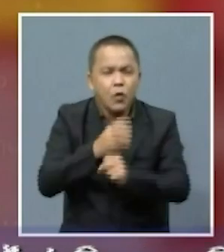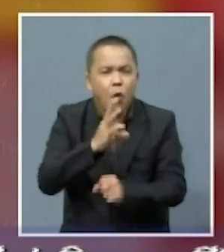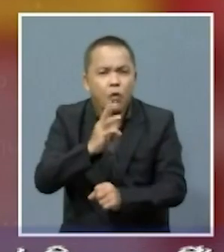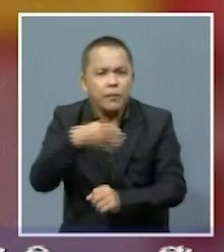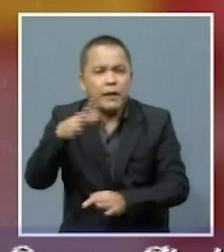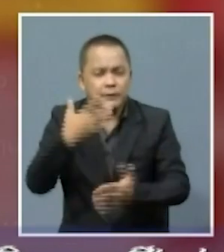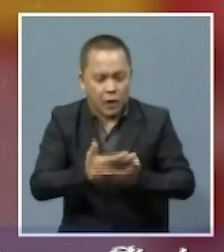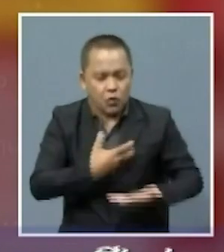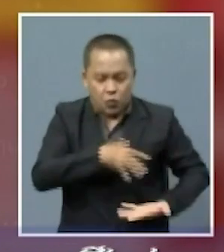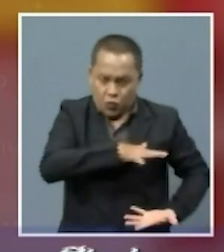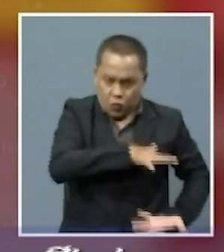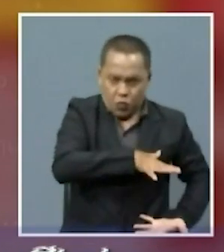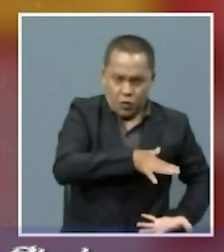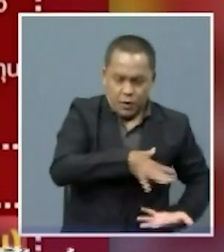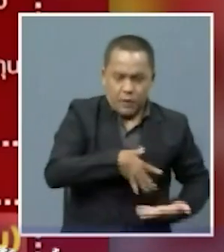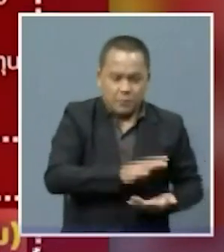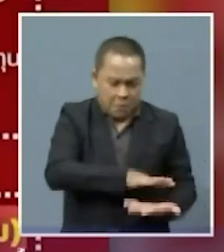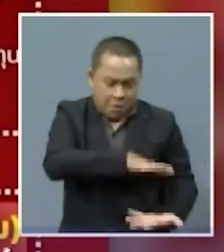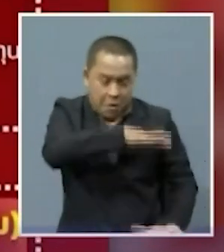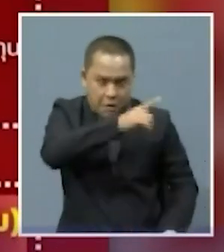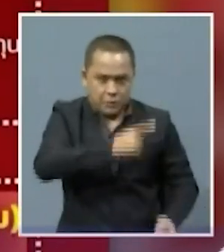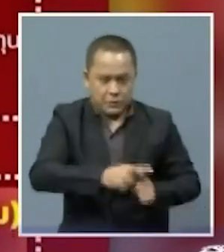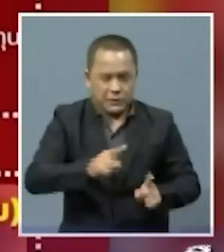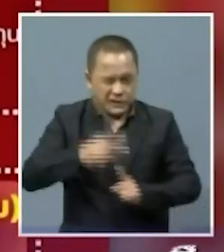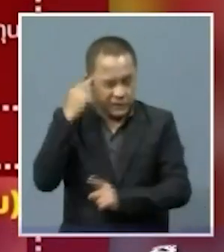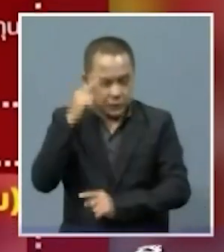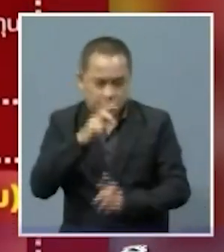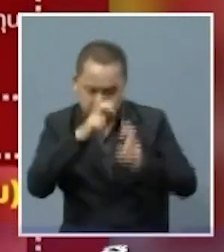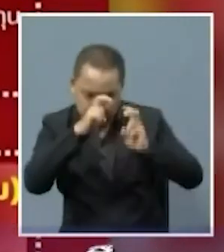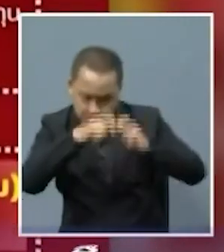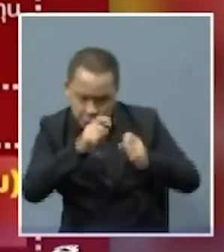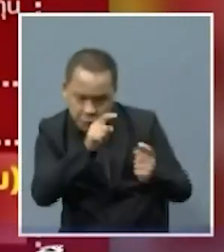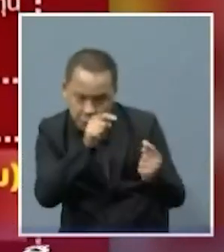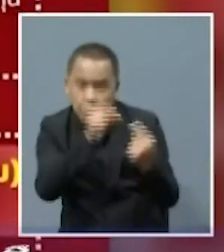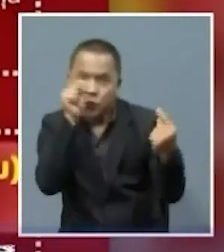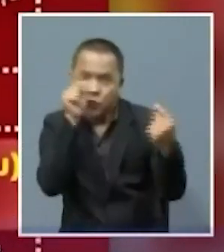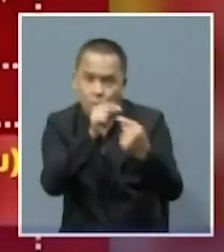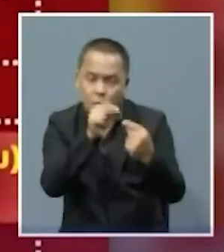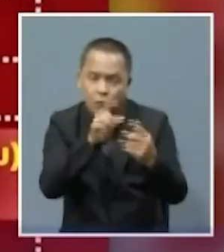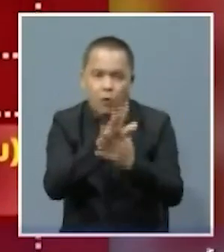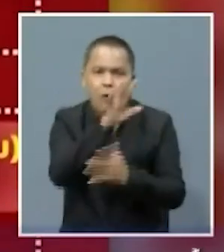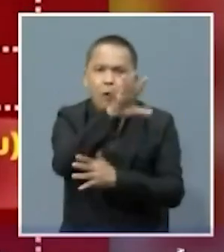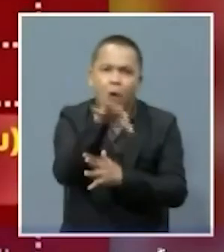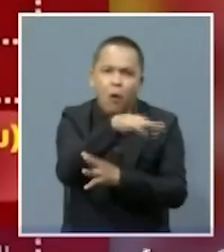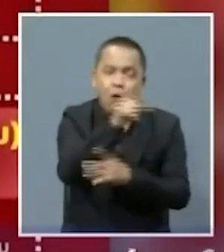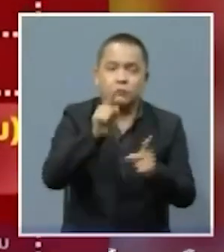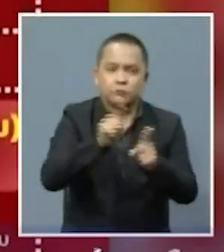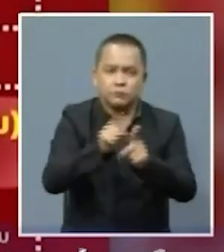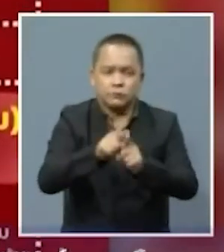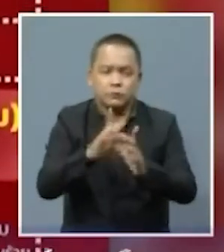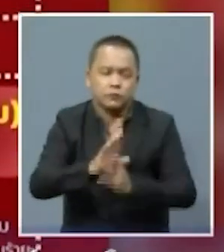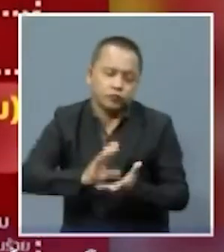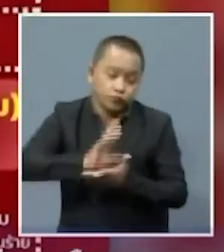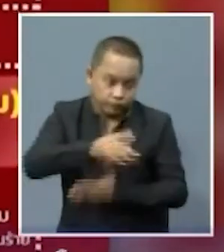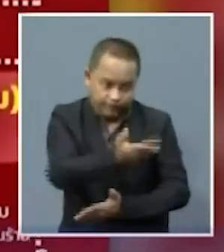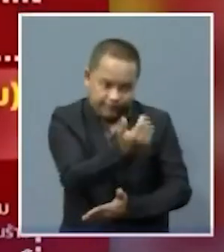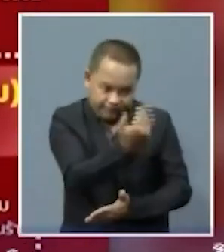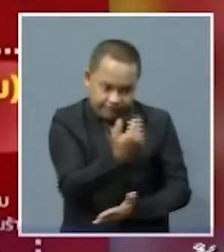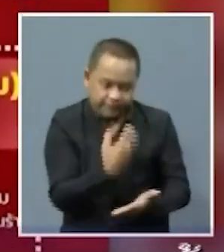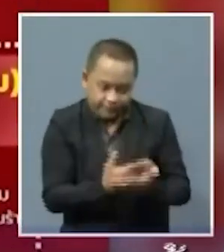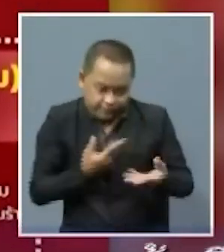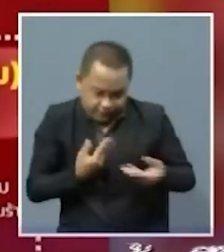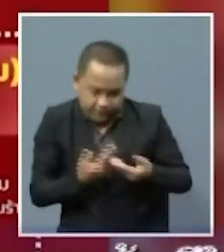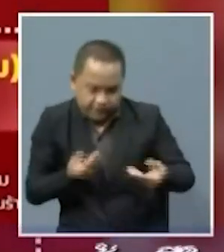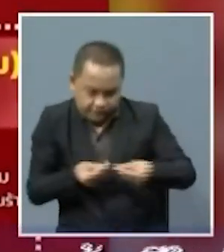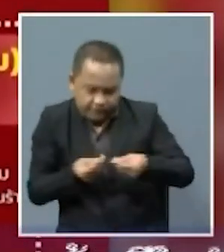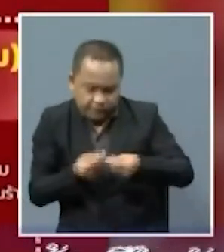ที่อาจจะมีเงินอยู่ในมือที่เป็นจำนวนเยอะๆนะคะพวกนี้จะเจาะกลุ่มไปถูกกลุ่มมากแล้วก็จะหลอกเอาเงินตรงนี้ไปลงทุนหน่อยไหมคะอยู่บ้านเฉ